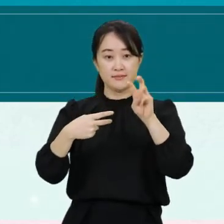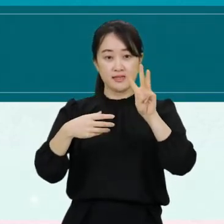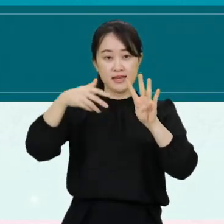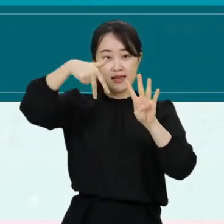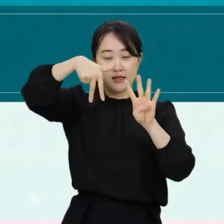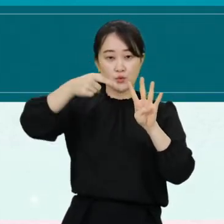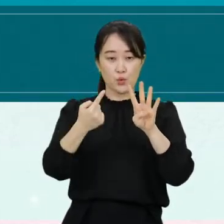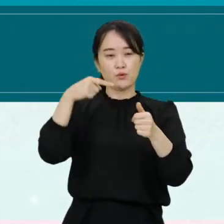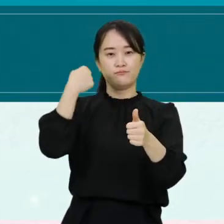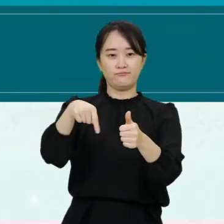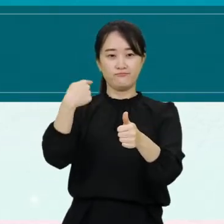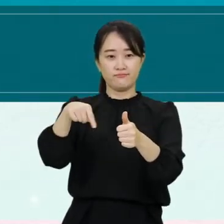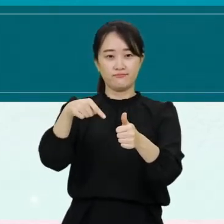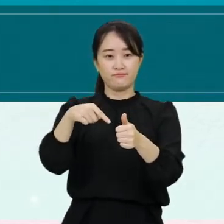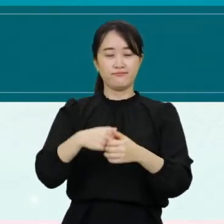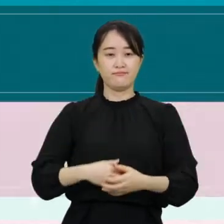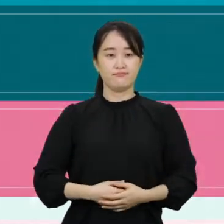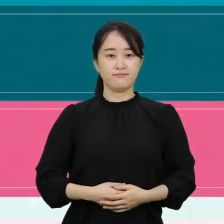제24조 교육,